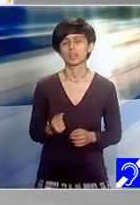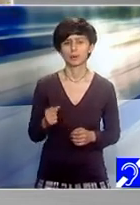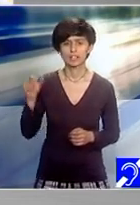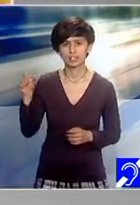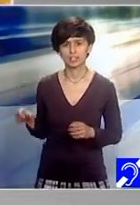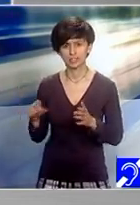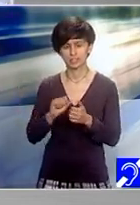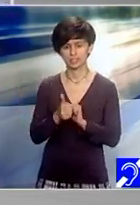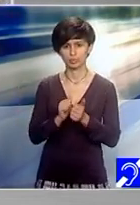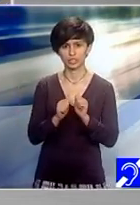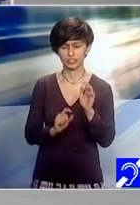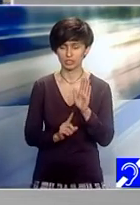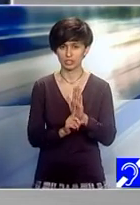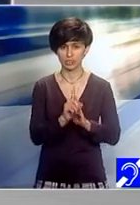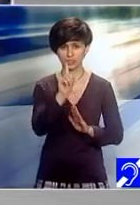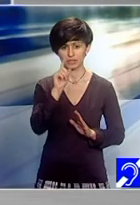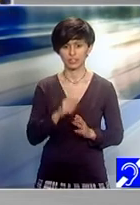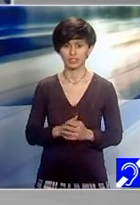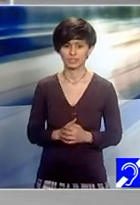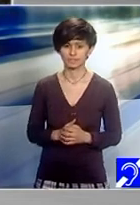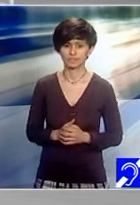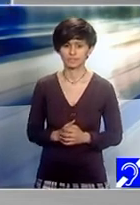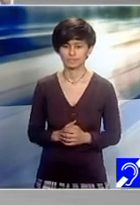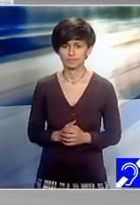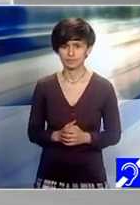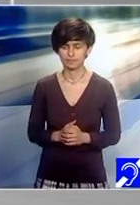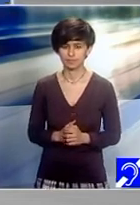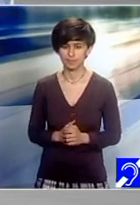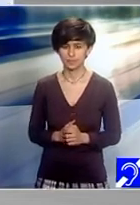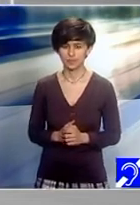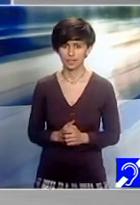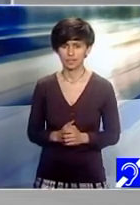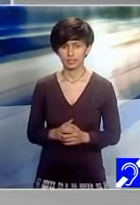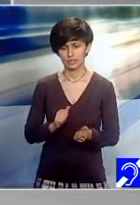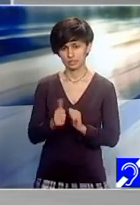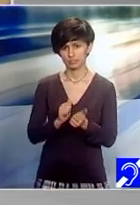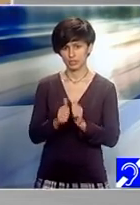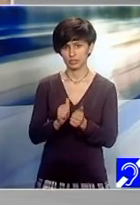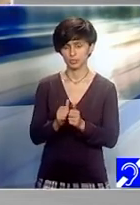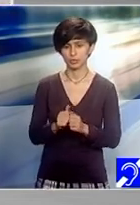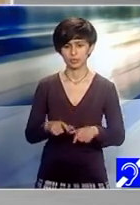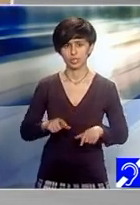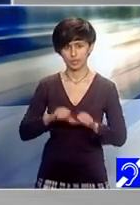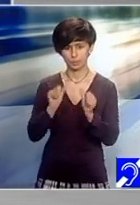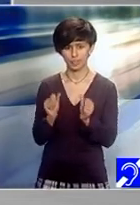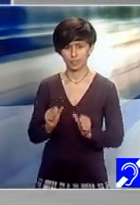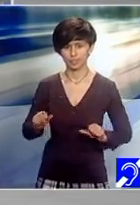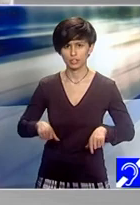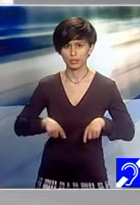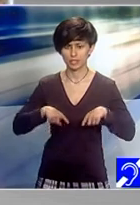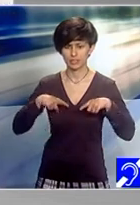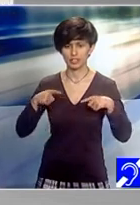banii acestor olimpici. Haideți să ne referim la... Sportul ca mod de viață și sportul